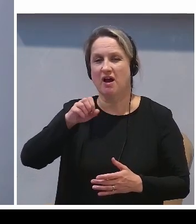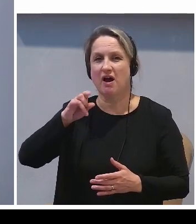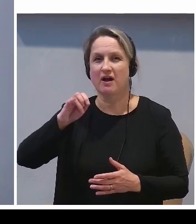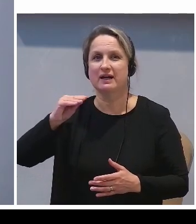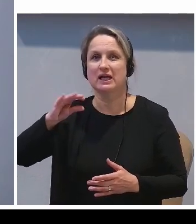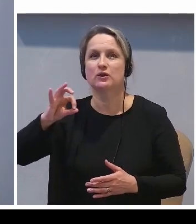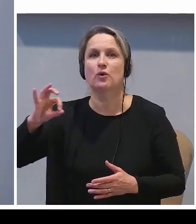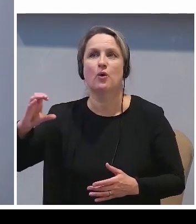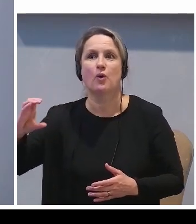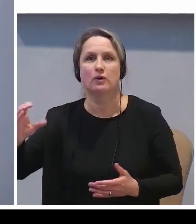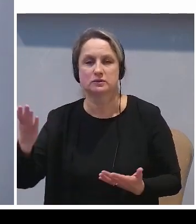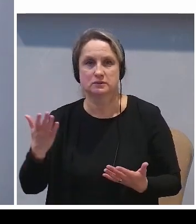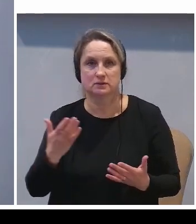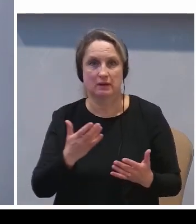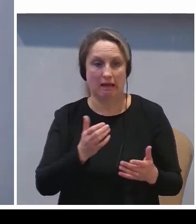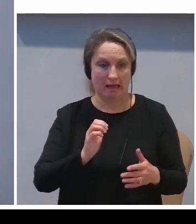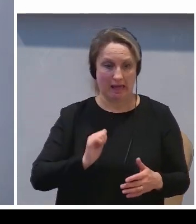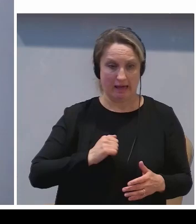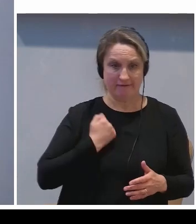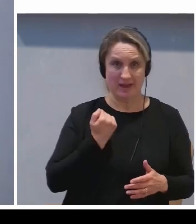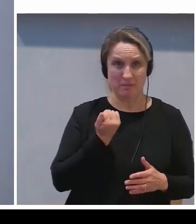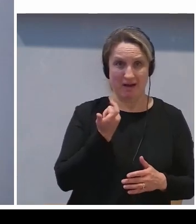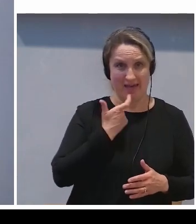eraettevõttel raske piisavalt raha teenida.